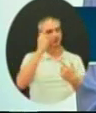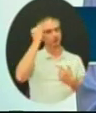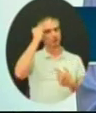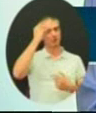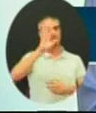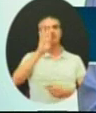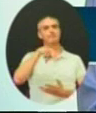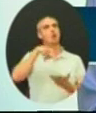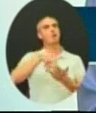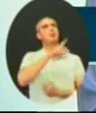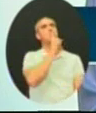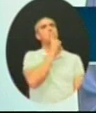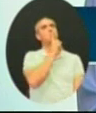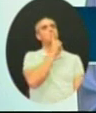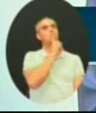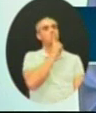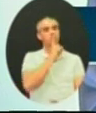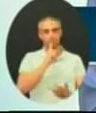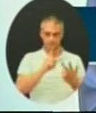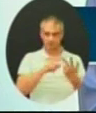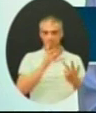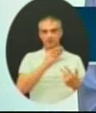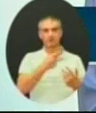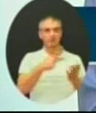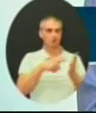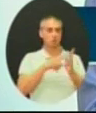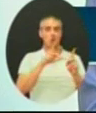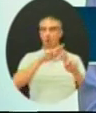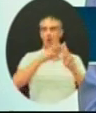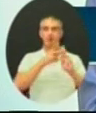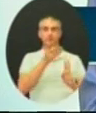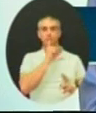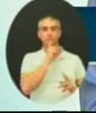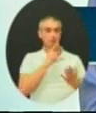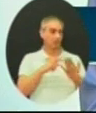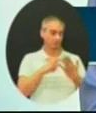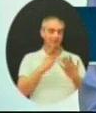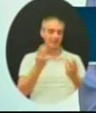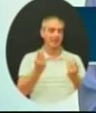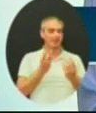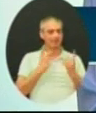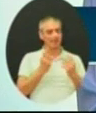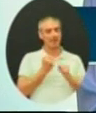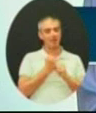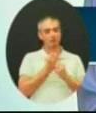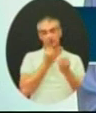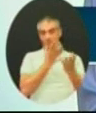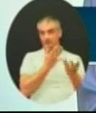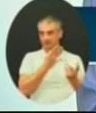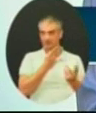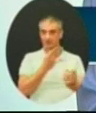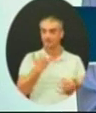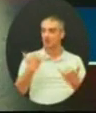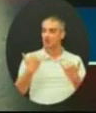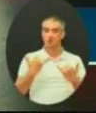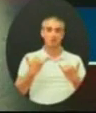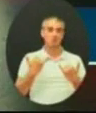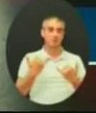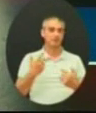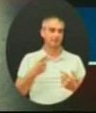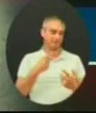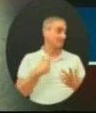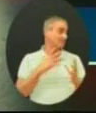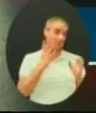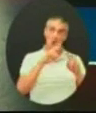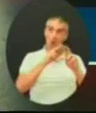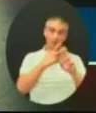ושותק? גם את השתיקתו של העולם. אז זה אמצעי להעביר את המסר, אם זה מחדד את המסר. האם מישהו השתכנע מזה,